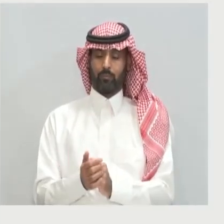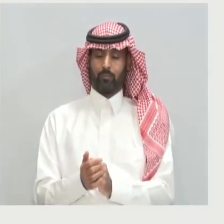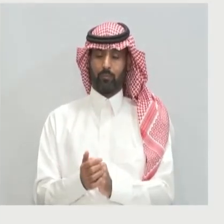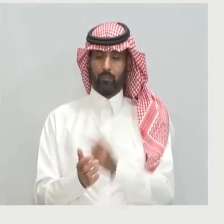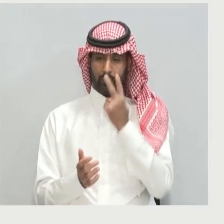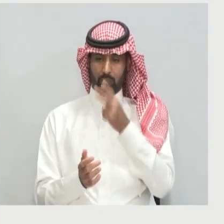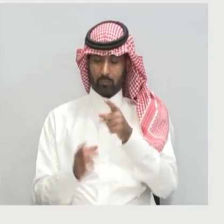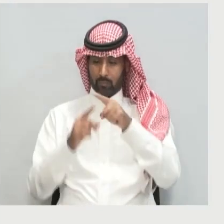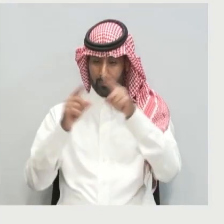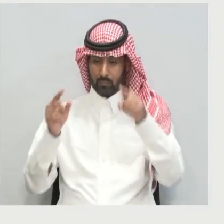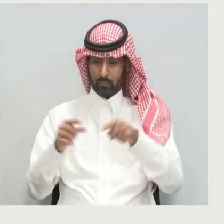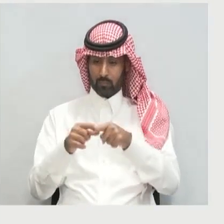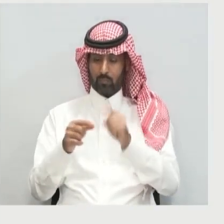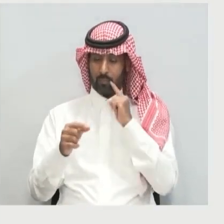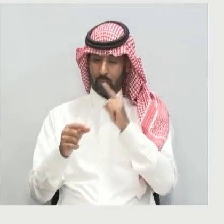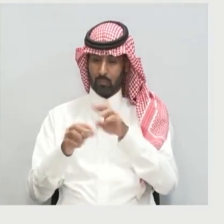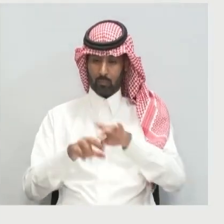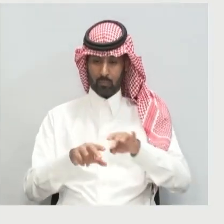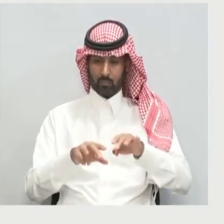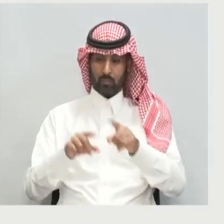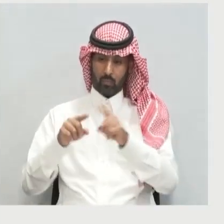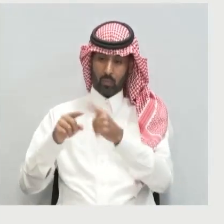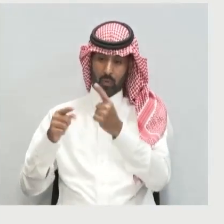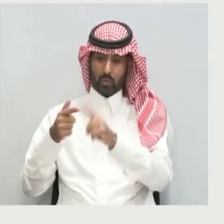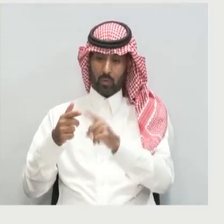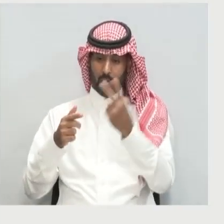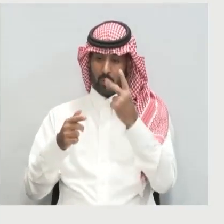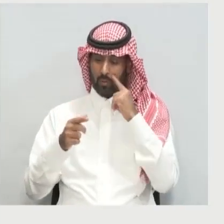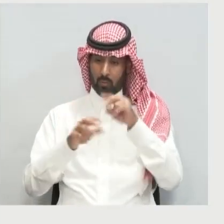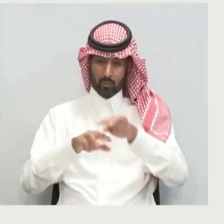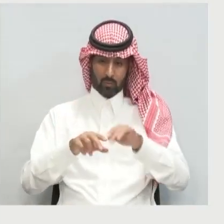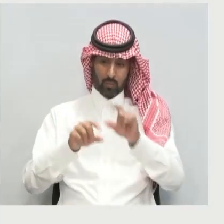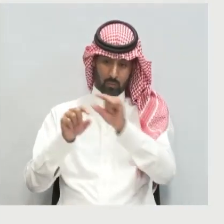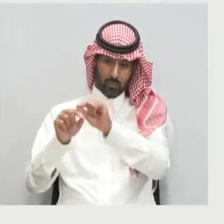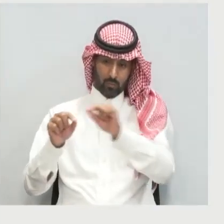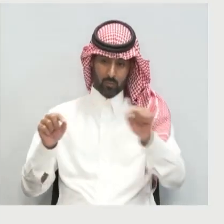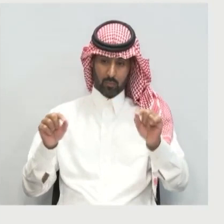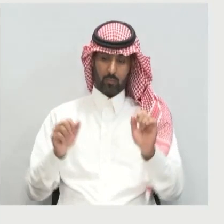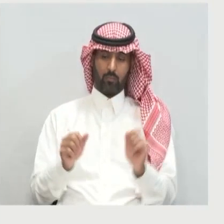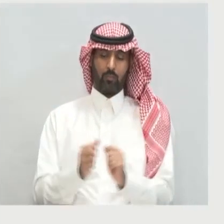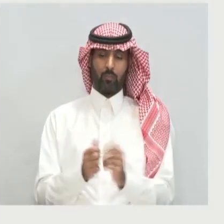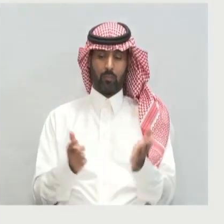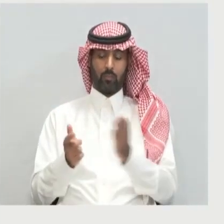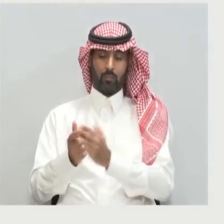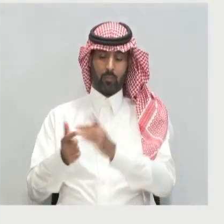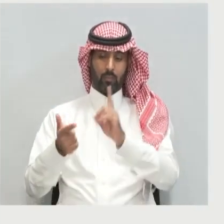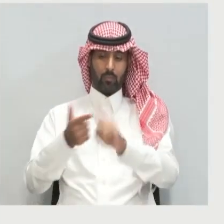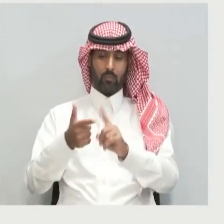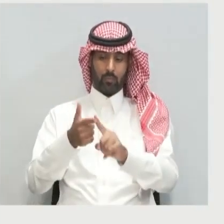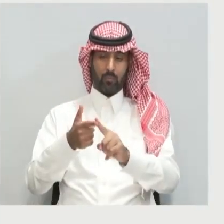عندنا عباره عن جهازين نقطه الى نقطه عندنا